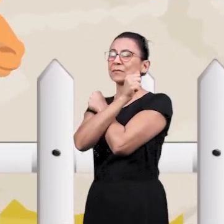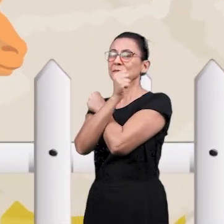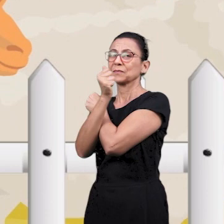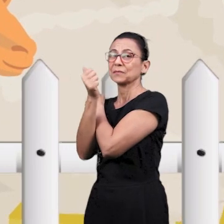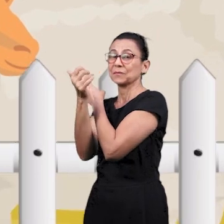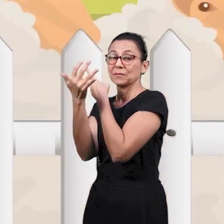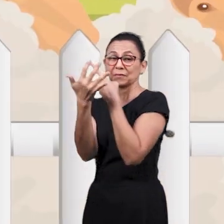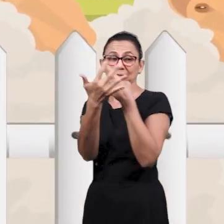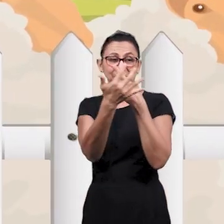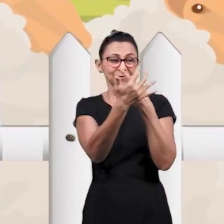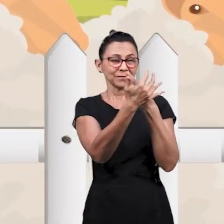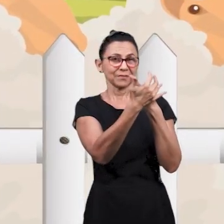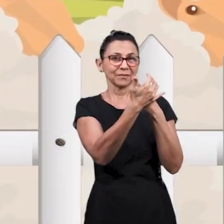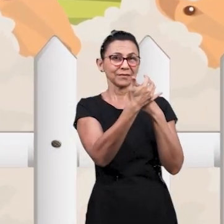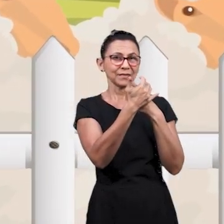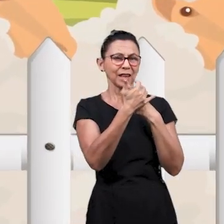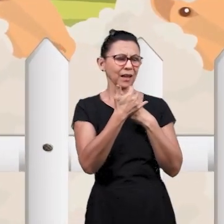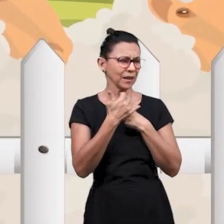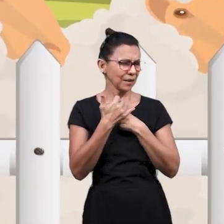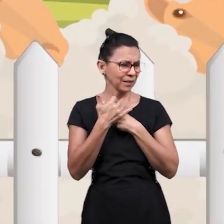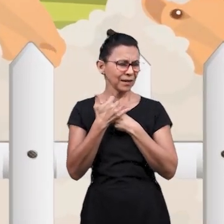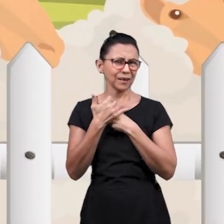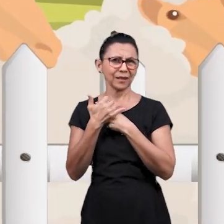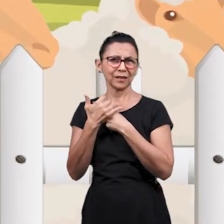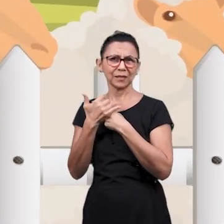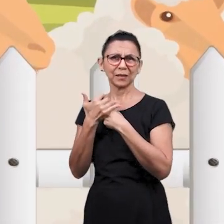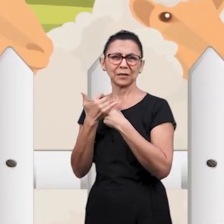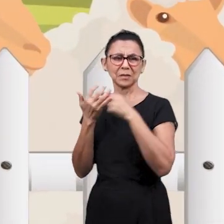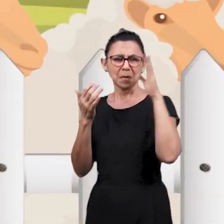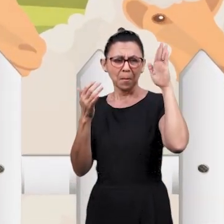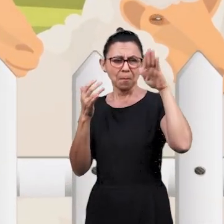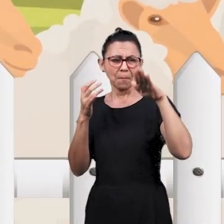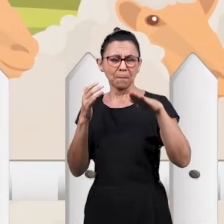Сокрой меня от зла сего мира.